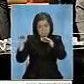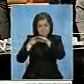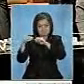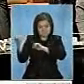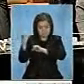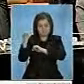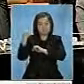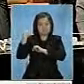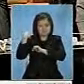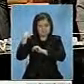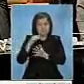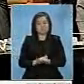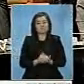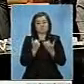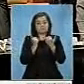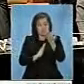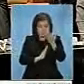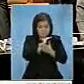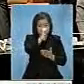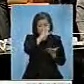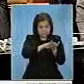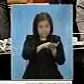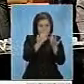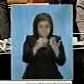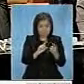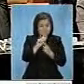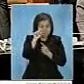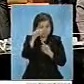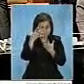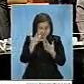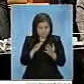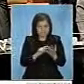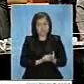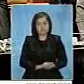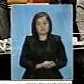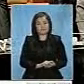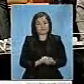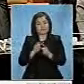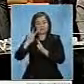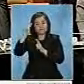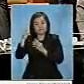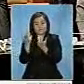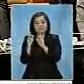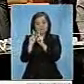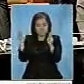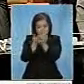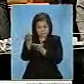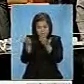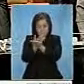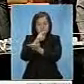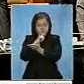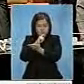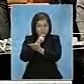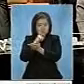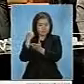และในขณะนี้เมื่อมีการผ่านชั้นรับหลักการไปแล้วนะครับได้อยู่ในชั้นของกรรมาธิการวิสามัญซึ่งในการด